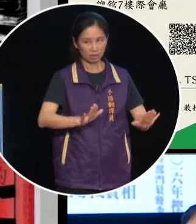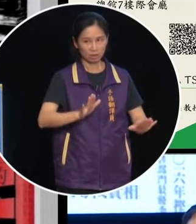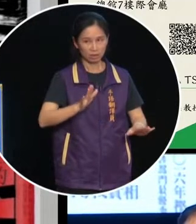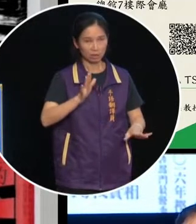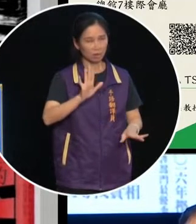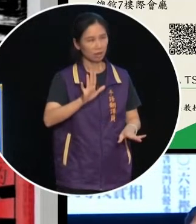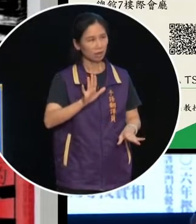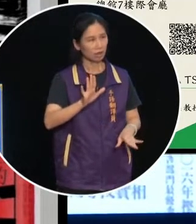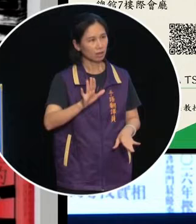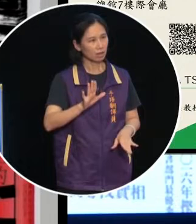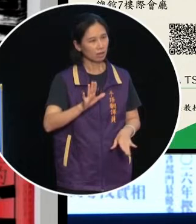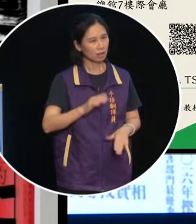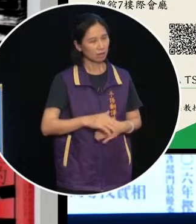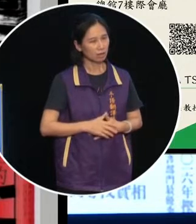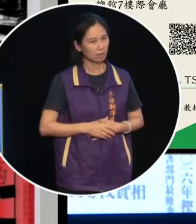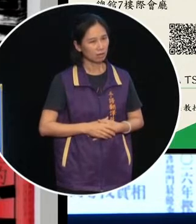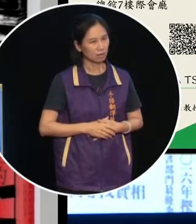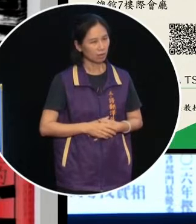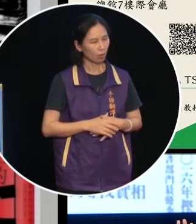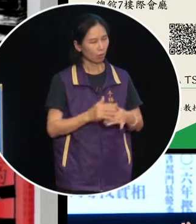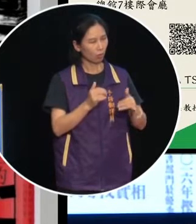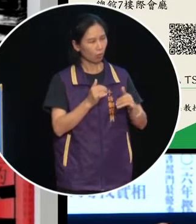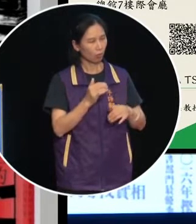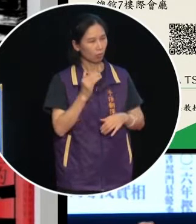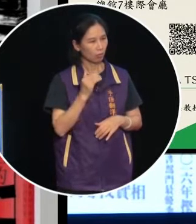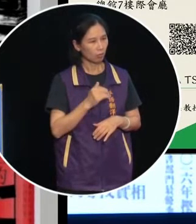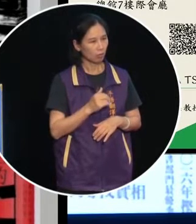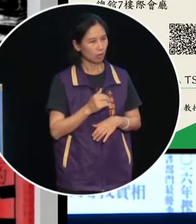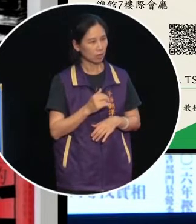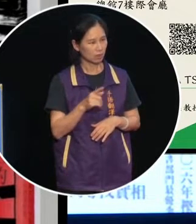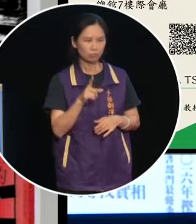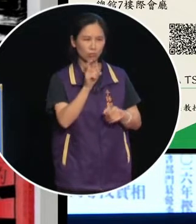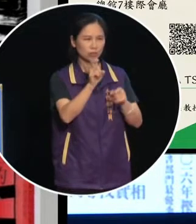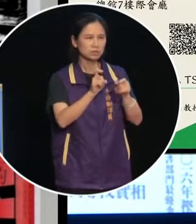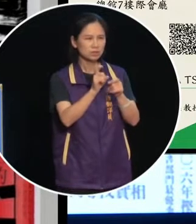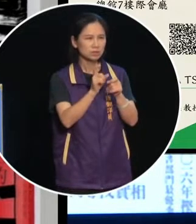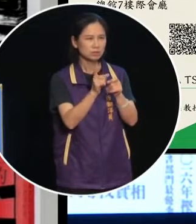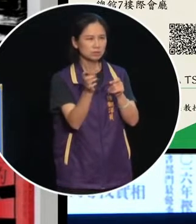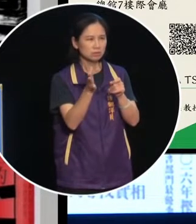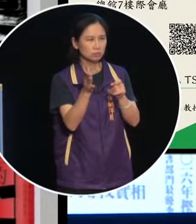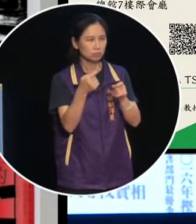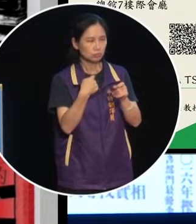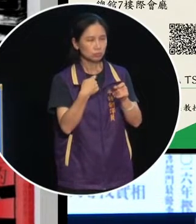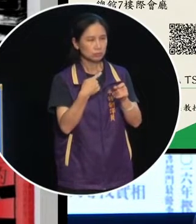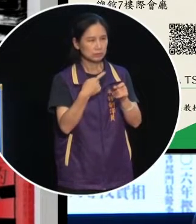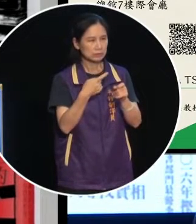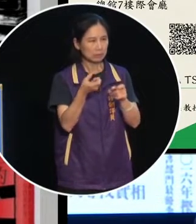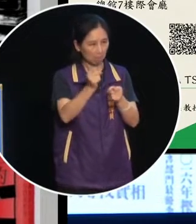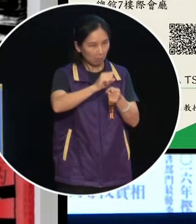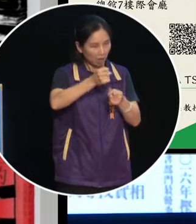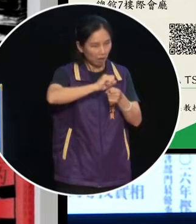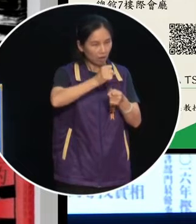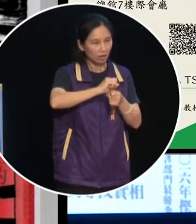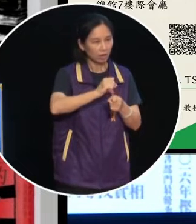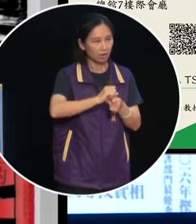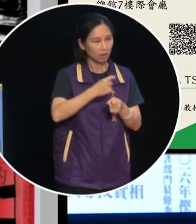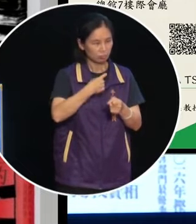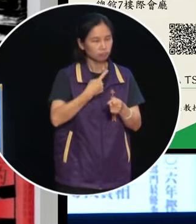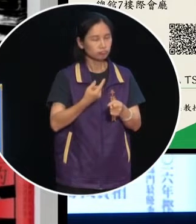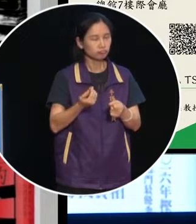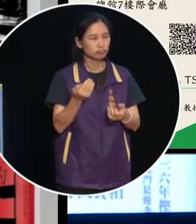一些知名度，这样的话就可能这个十年的过程是累积下来的一个结